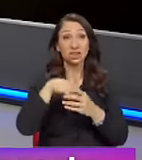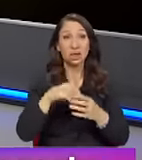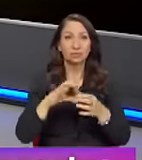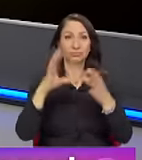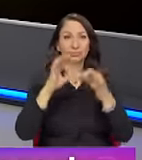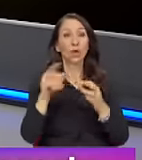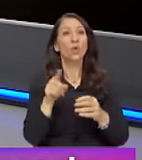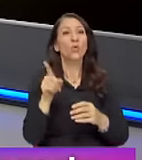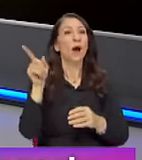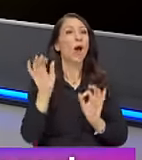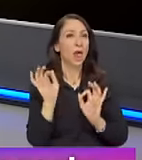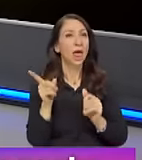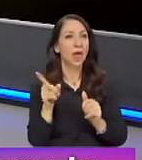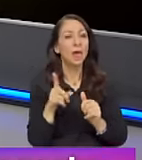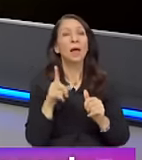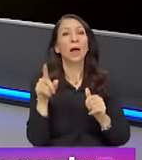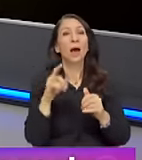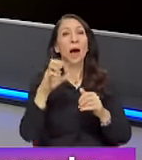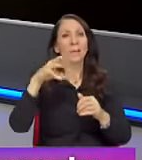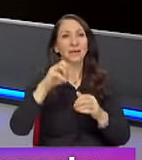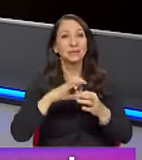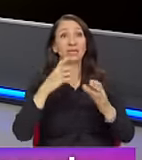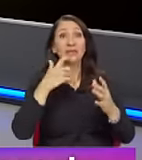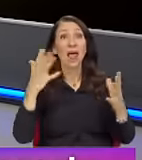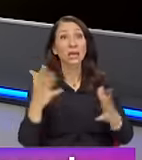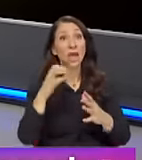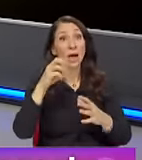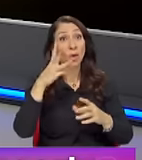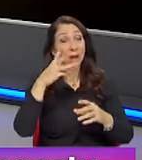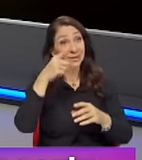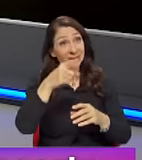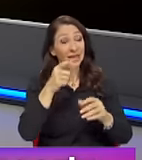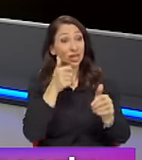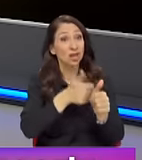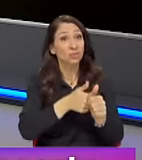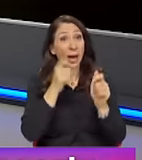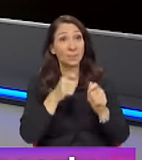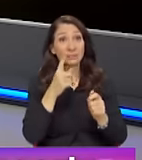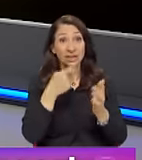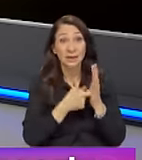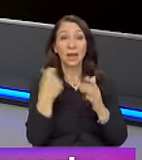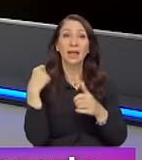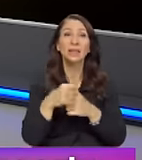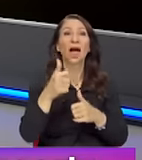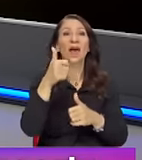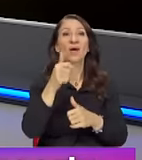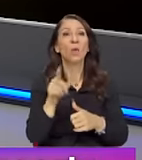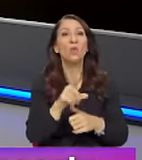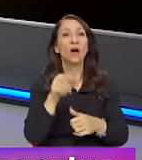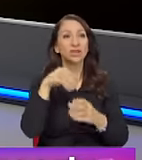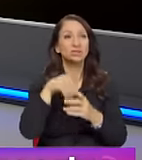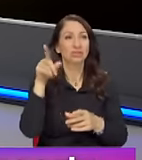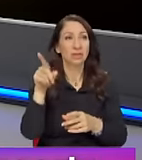kopan, mesela Şanlıurfa'da öyle, AK Parti'den kopan, senelerce Erdoğan danışmanlığını yapmış olan bir isim yeniden Refah Partisi'nin